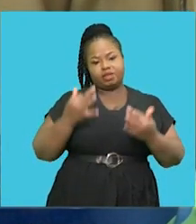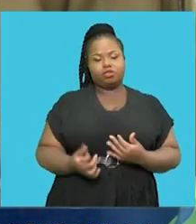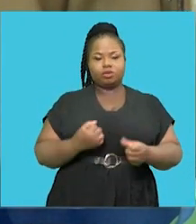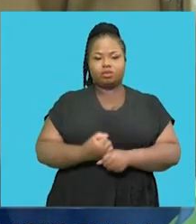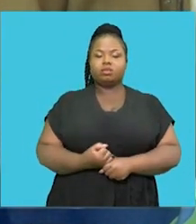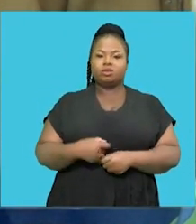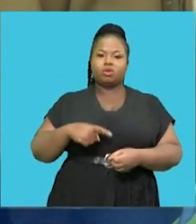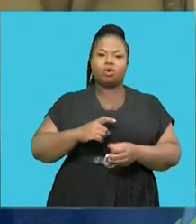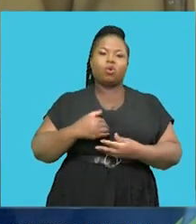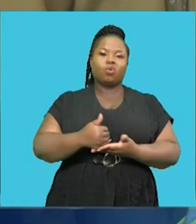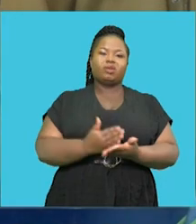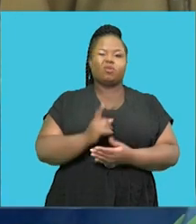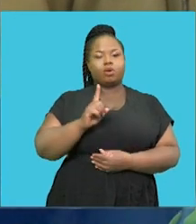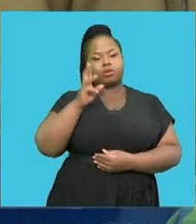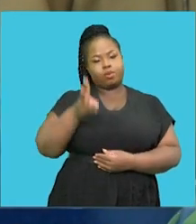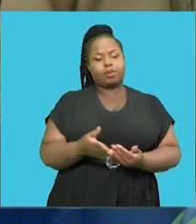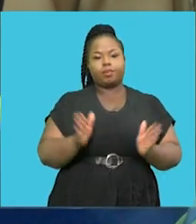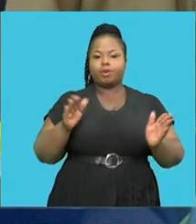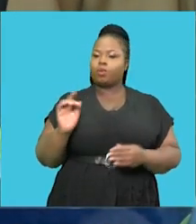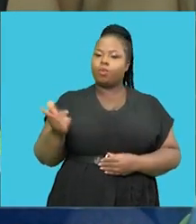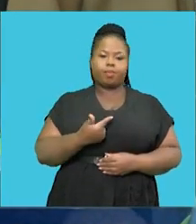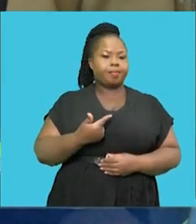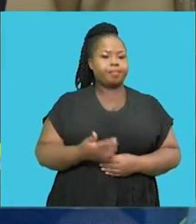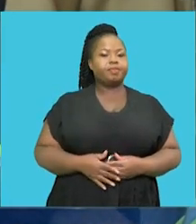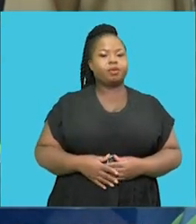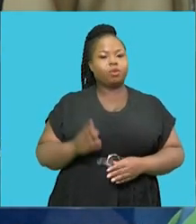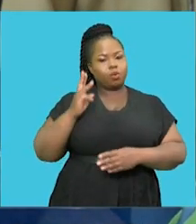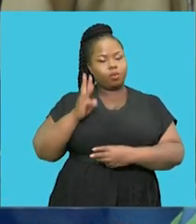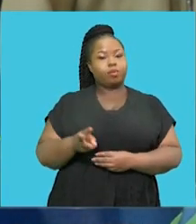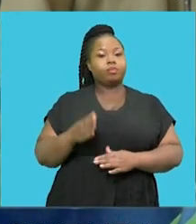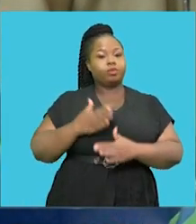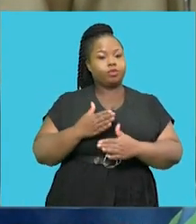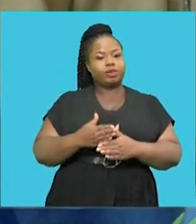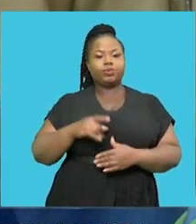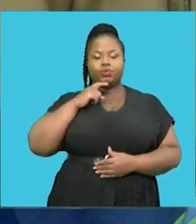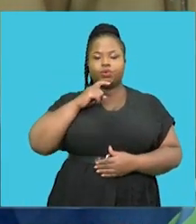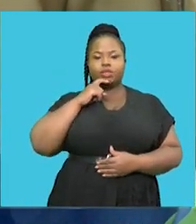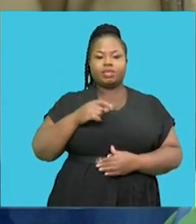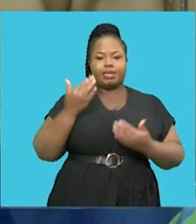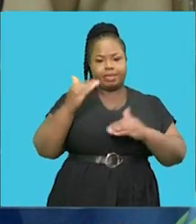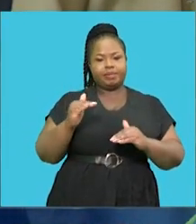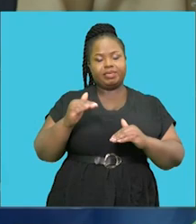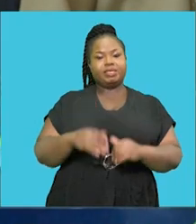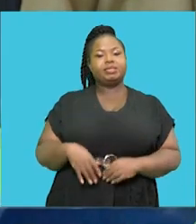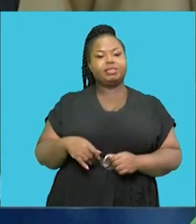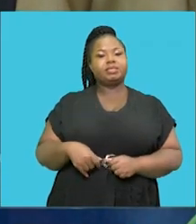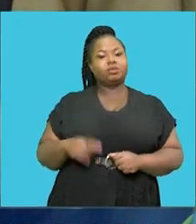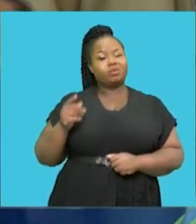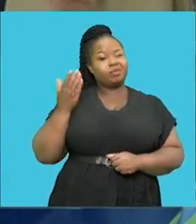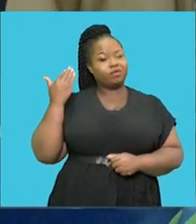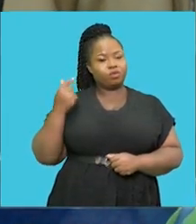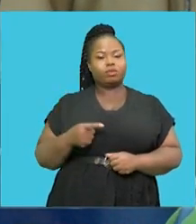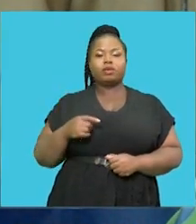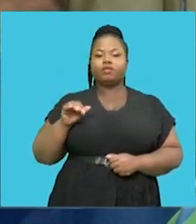nge-quarter 1 zoba zonke sezivuliwe ezo corridor zisebenza ngale limited frequency le bengikhuluma nayo. So that